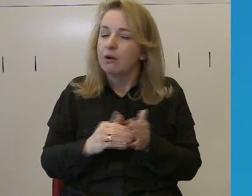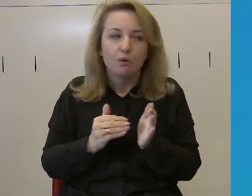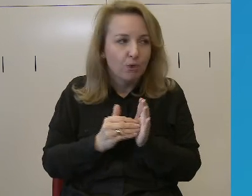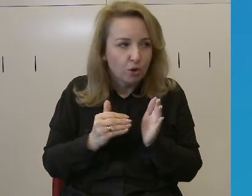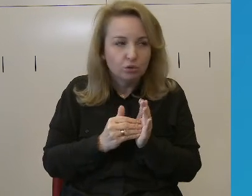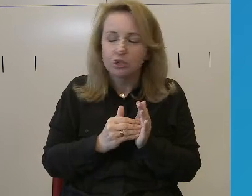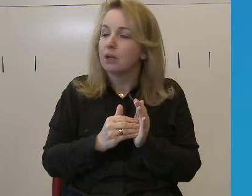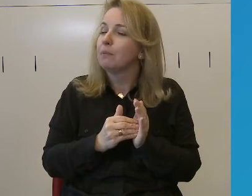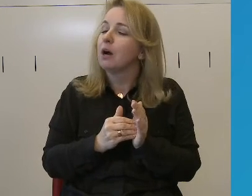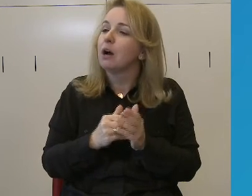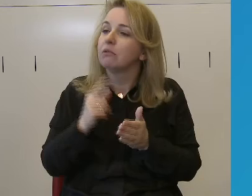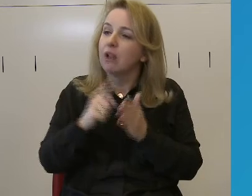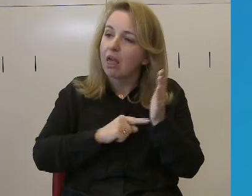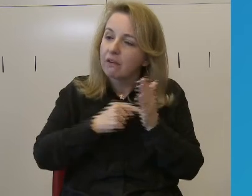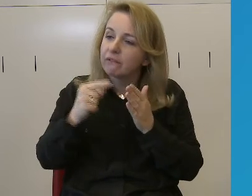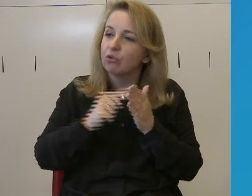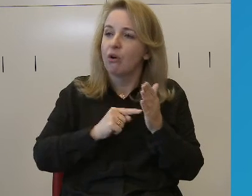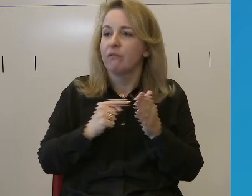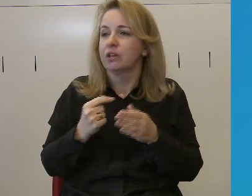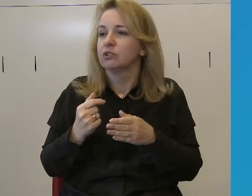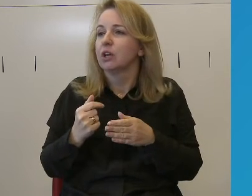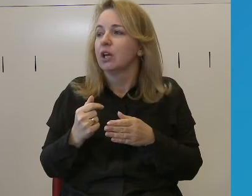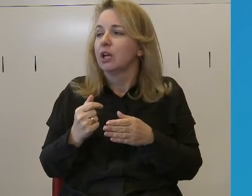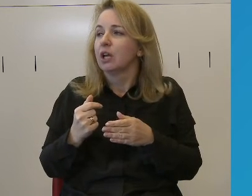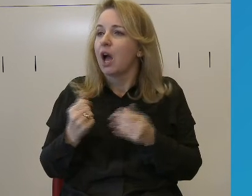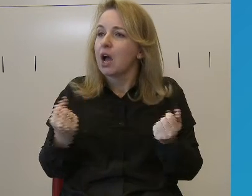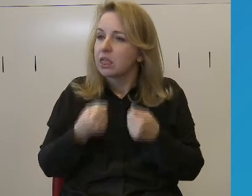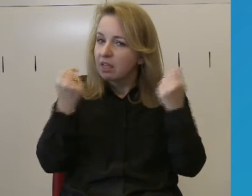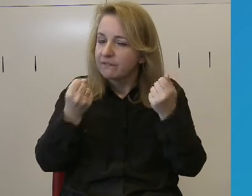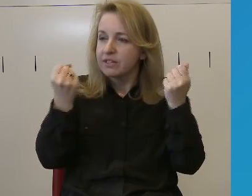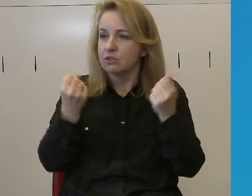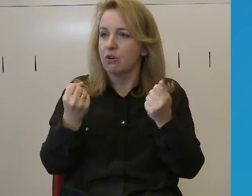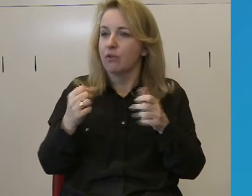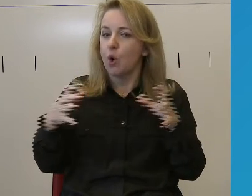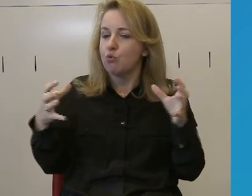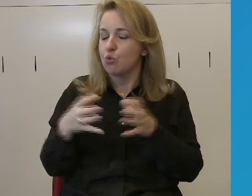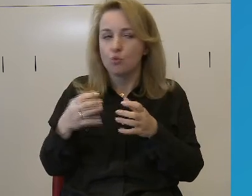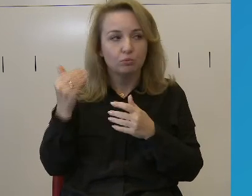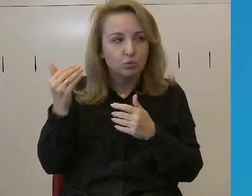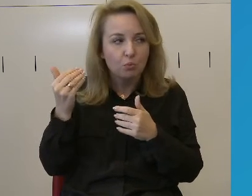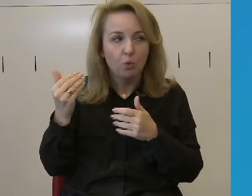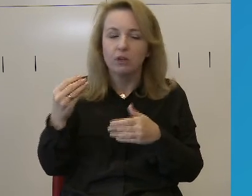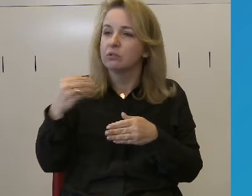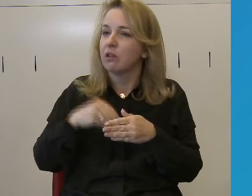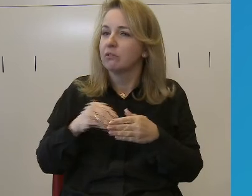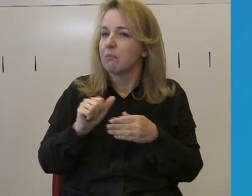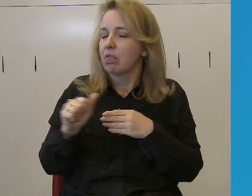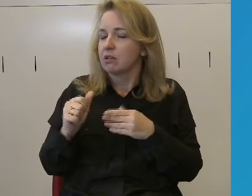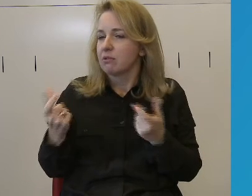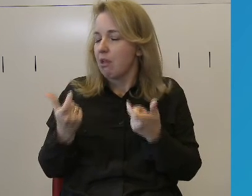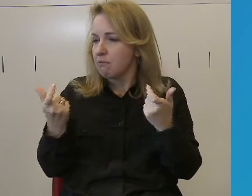na niwelowanie czy też aktywizowanie grup społecznych, które narażone są